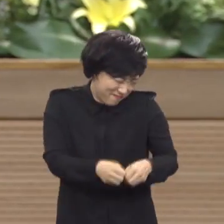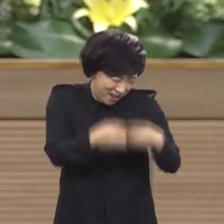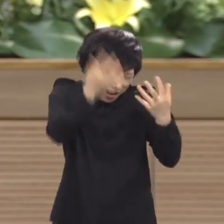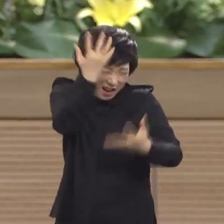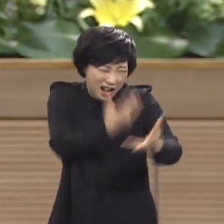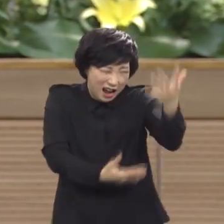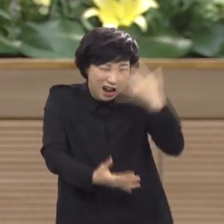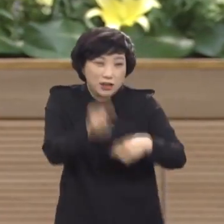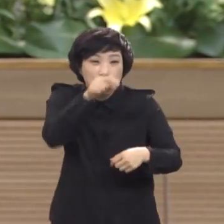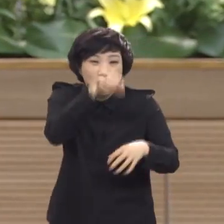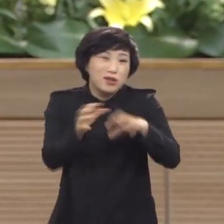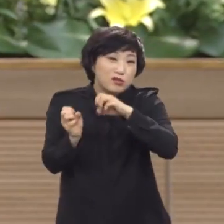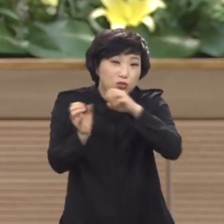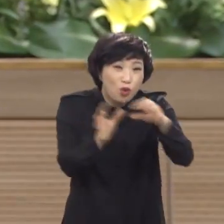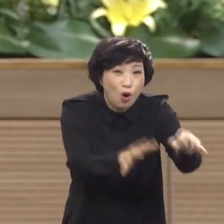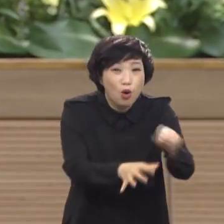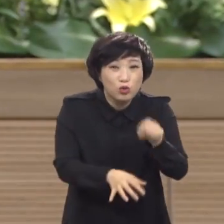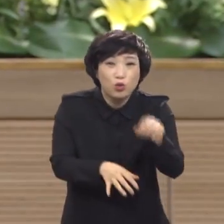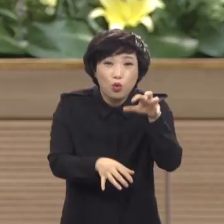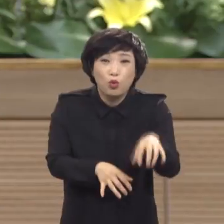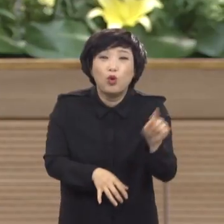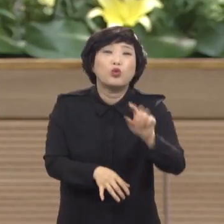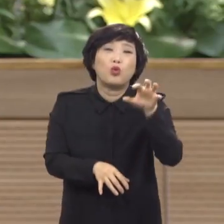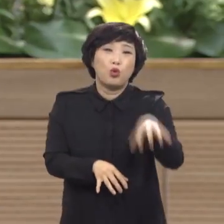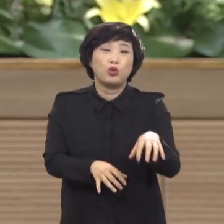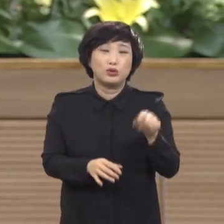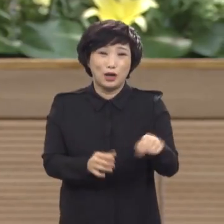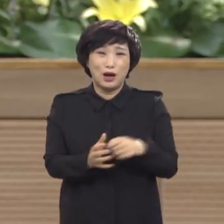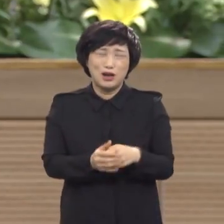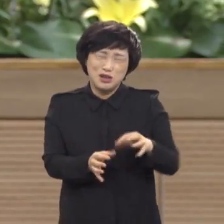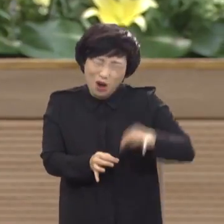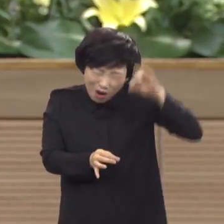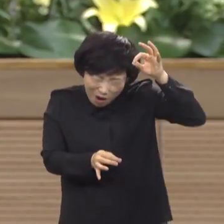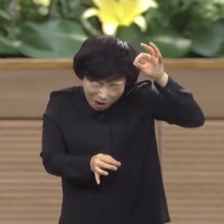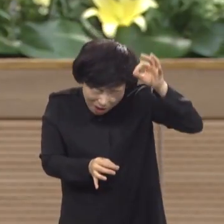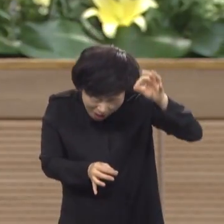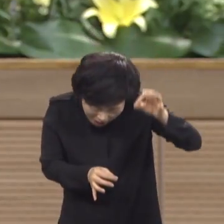불과 유황불못에 던지오니